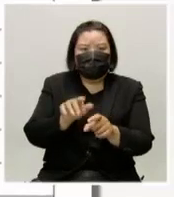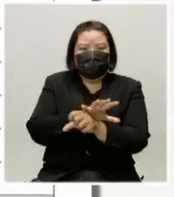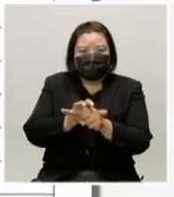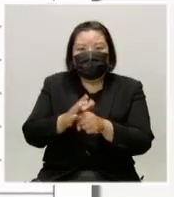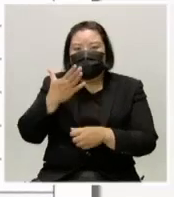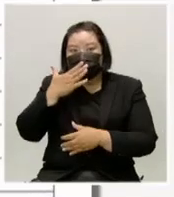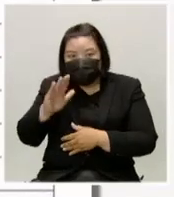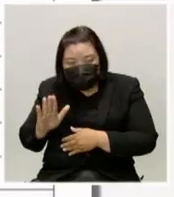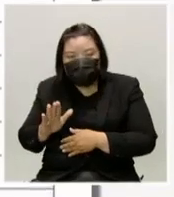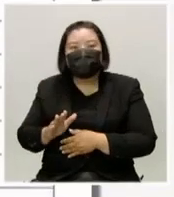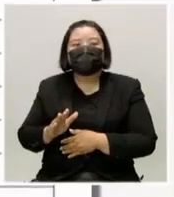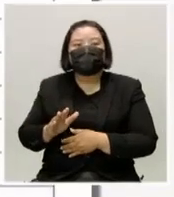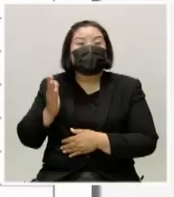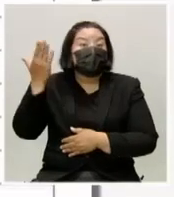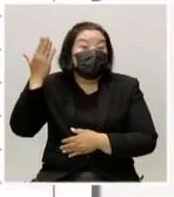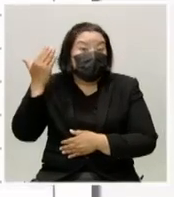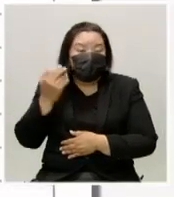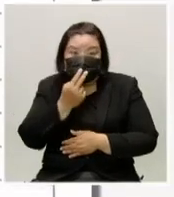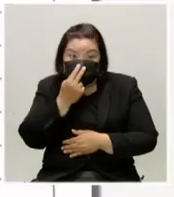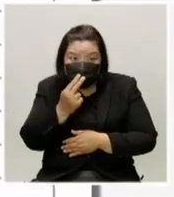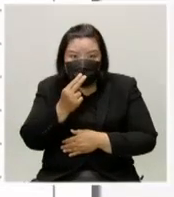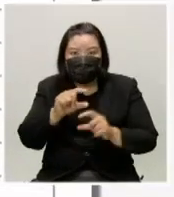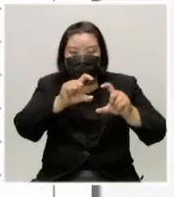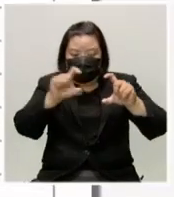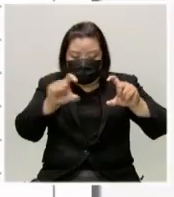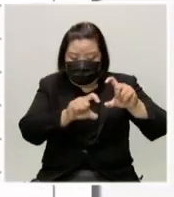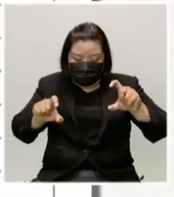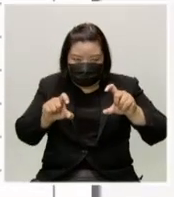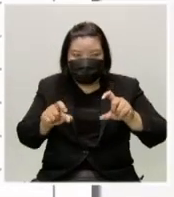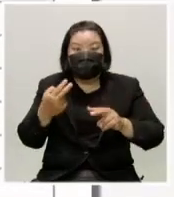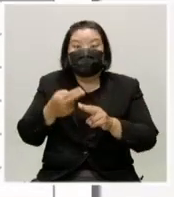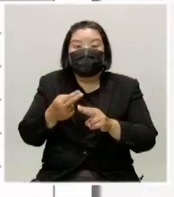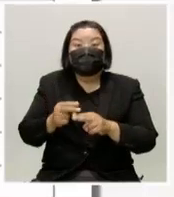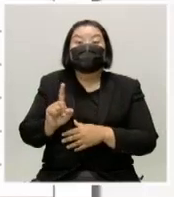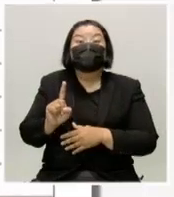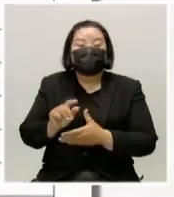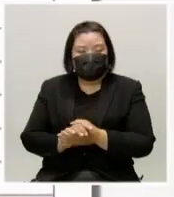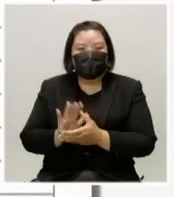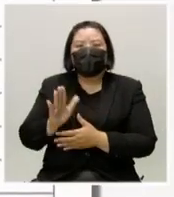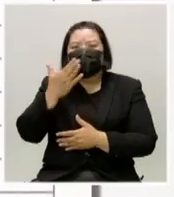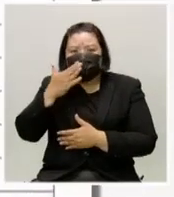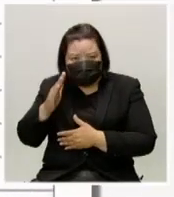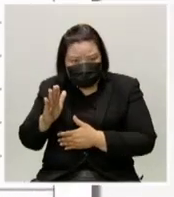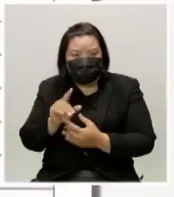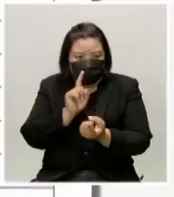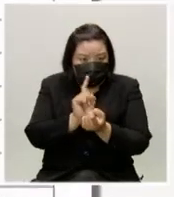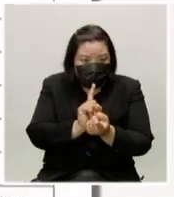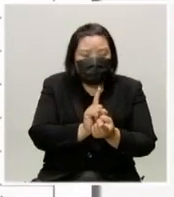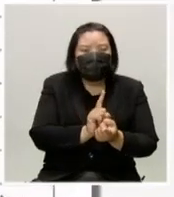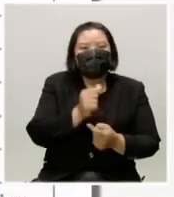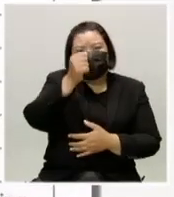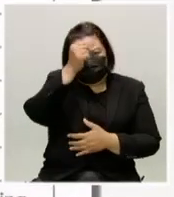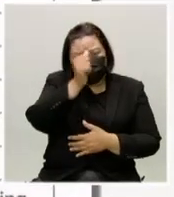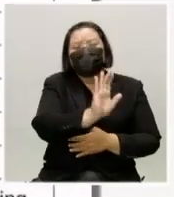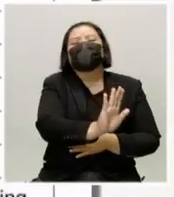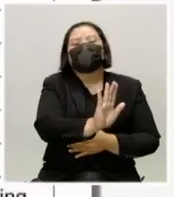ธุ์บราซิลตามการรายงานในตารางเขียนว่า Japan X Brazil ก็เรียกว่าสายพันธุ์บราซิลดังนั้นเบื้องต้นความเห็นของคุ